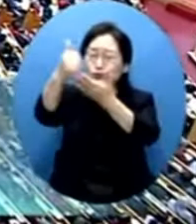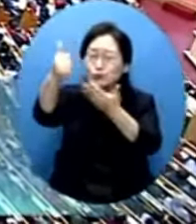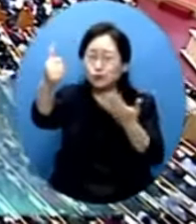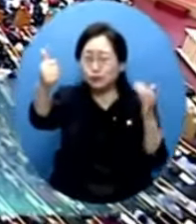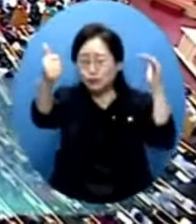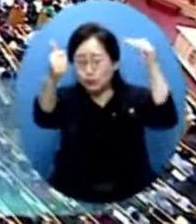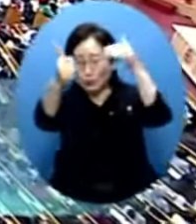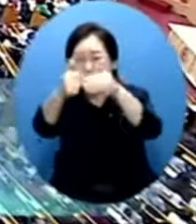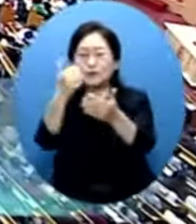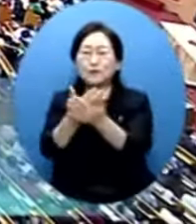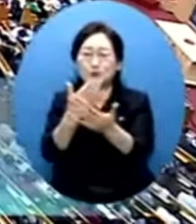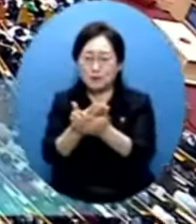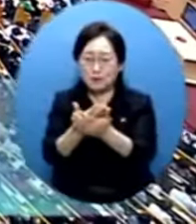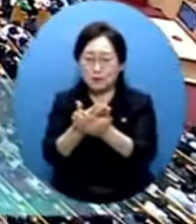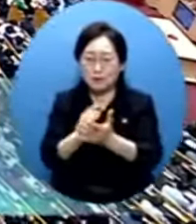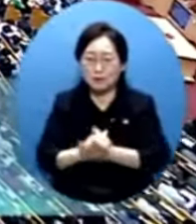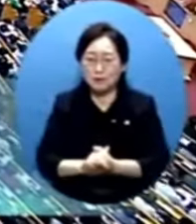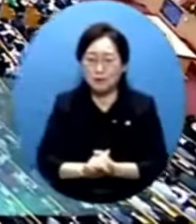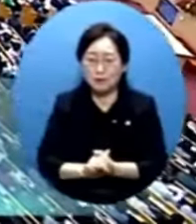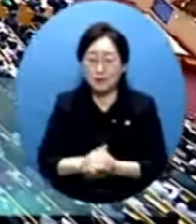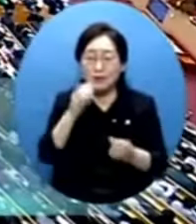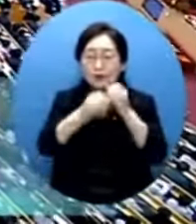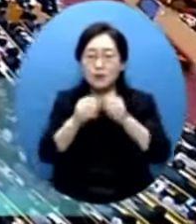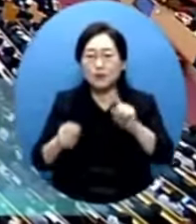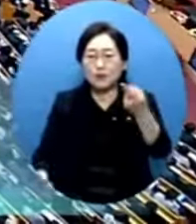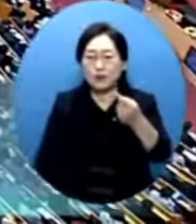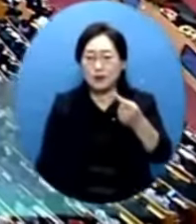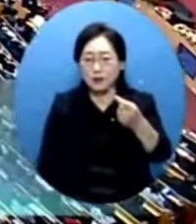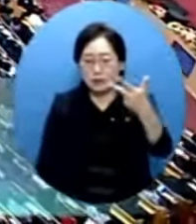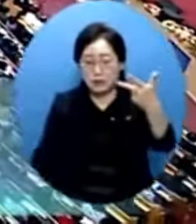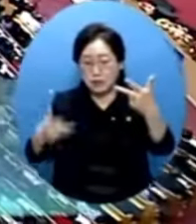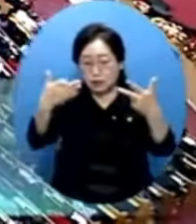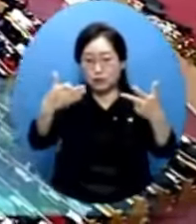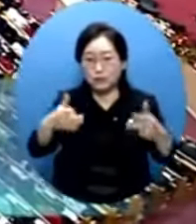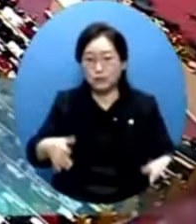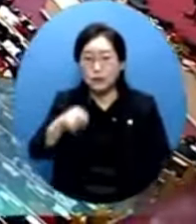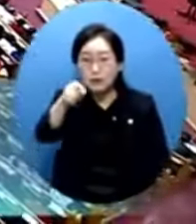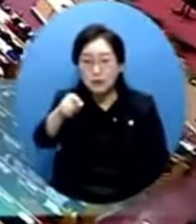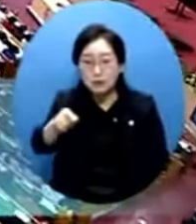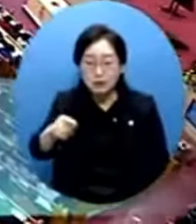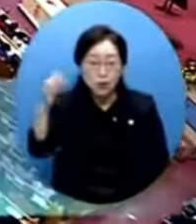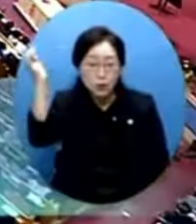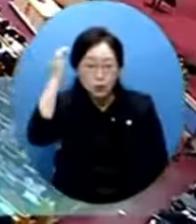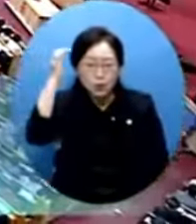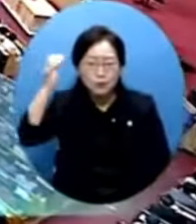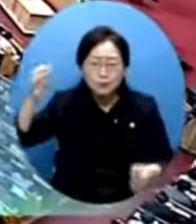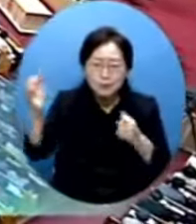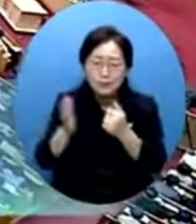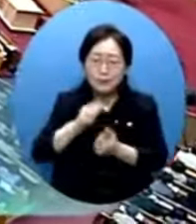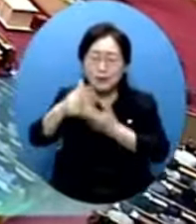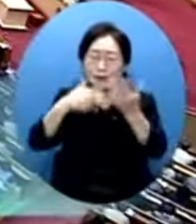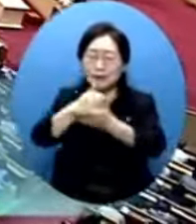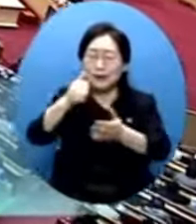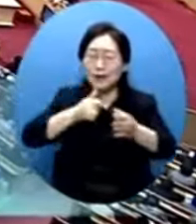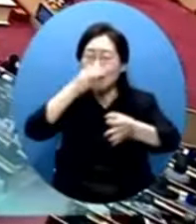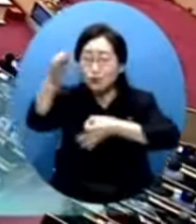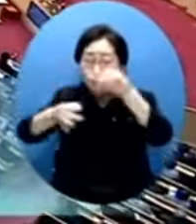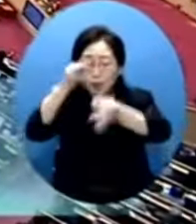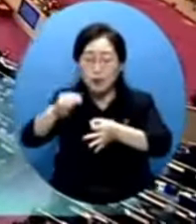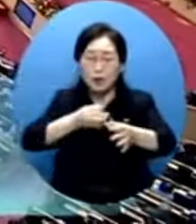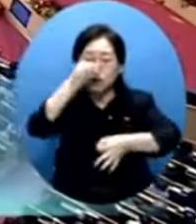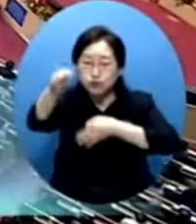되게 하소서 시편 107편 19절입니다 이에 그들이 그들의 고통 때문에 께 부르짖으매